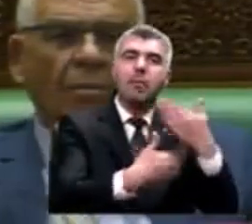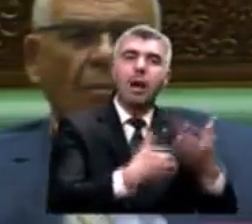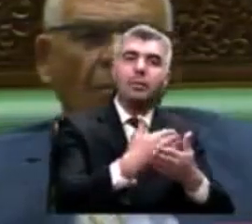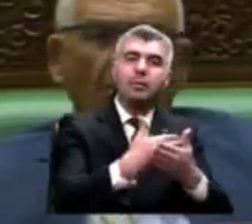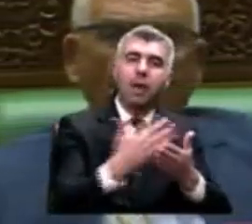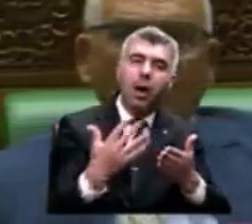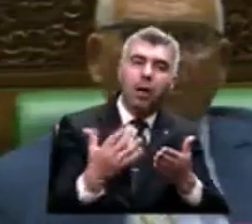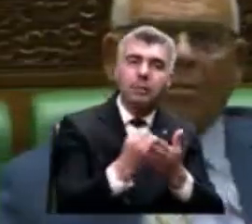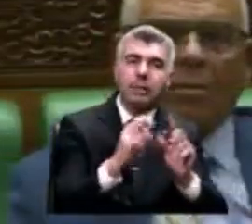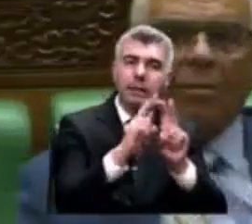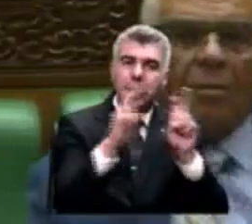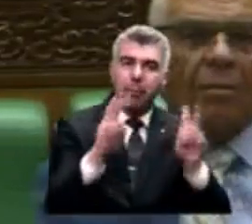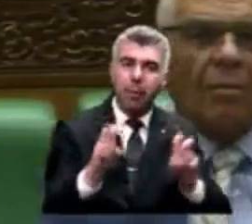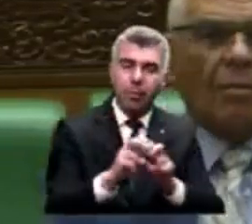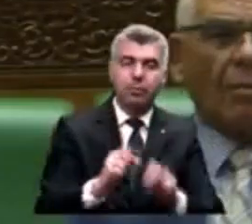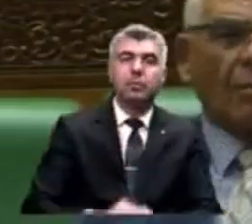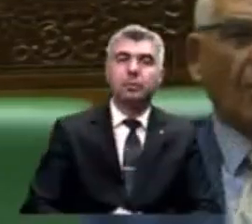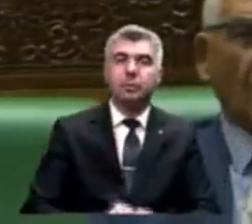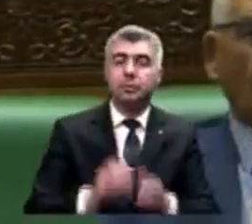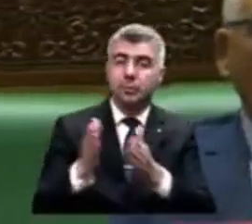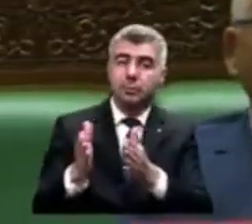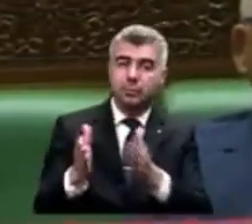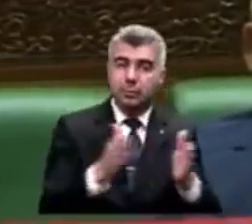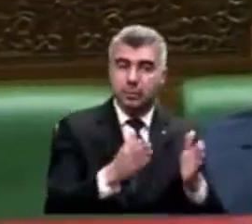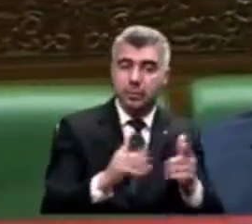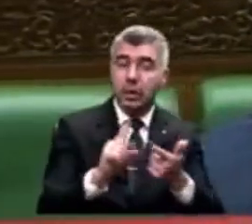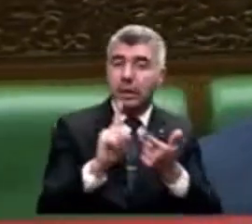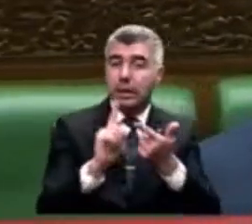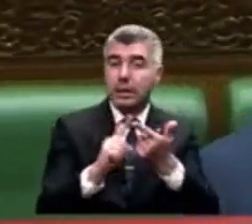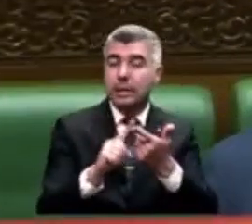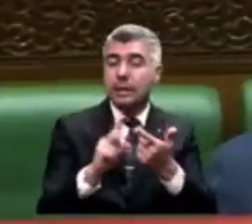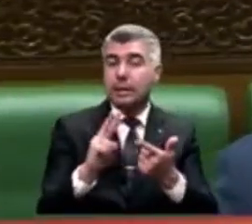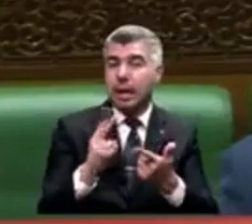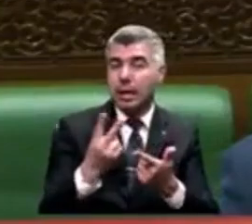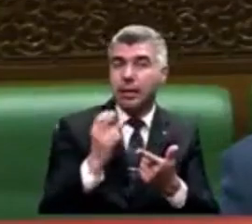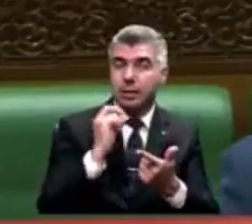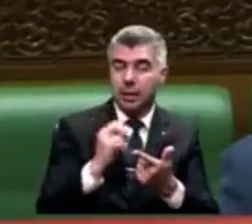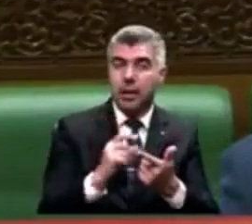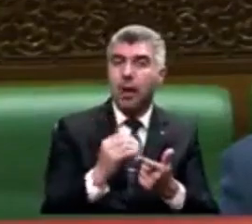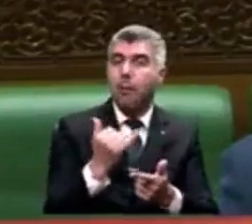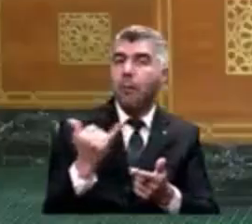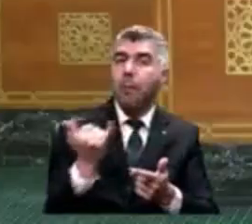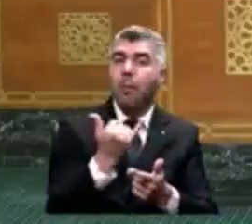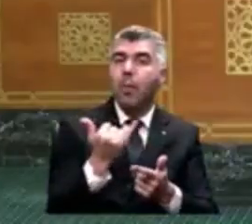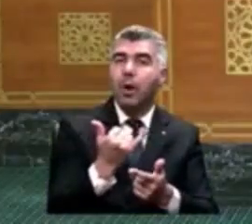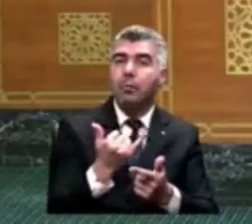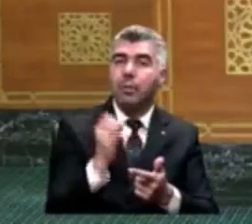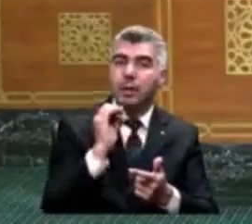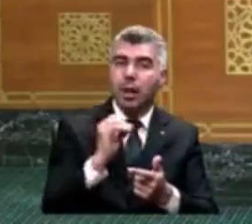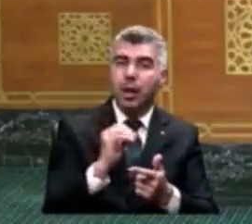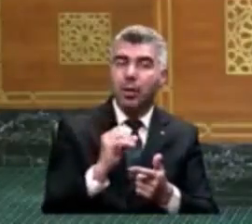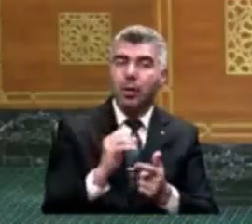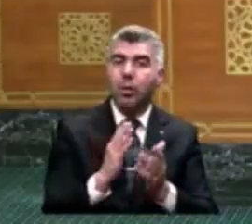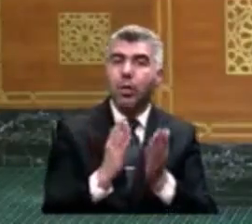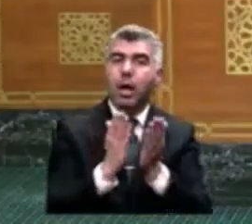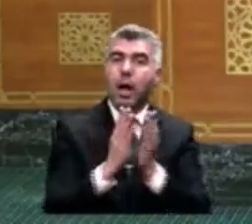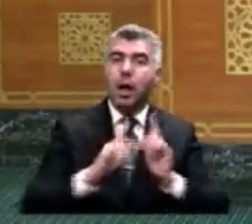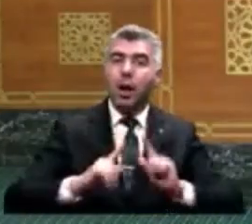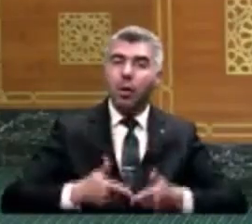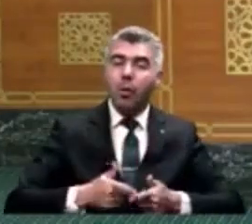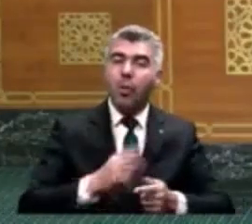ثانيا توفير ظروف عمل ملائمة تستجيب لاحتياجات أطر التدريس